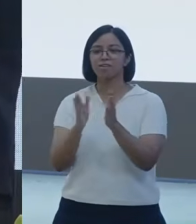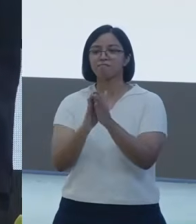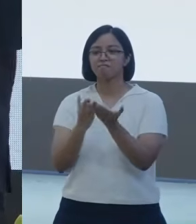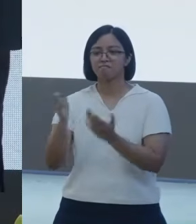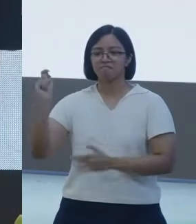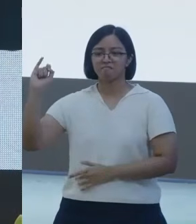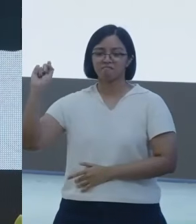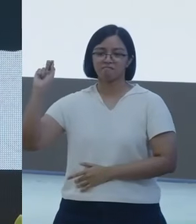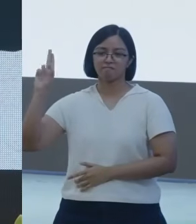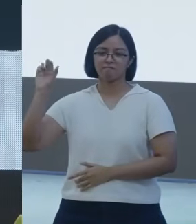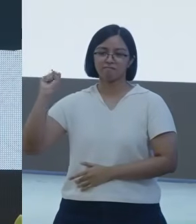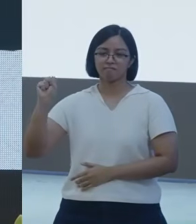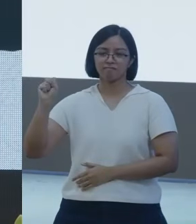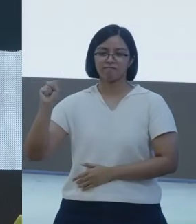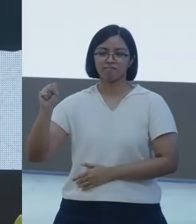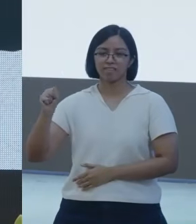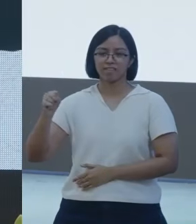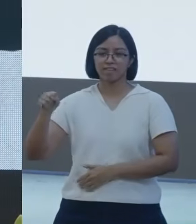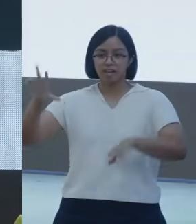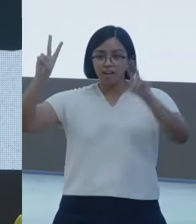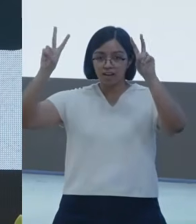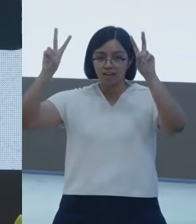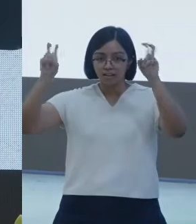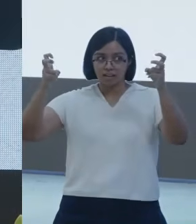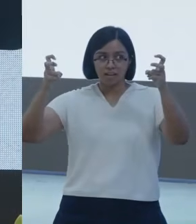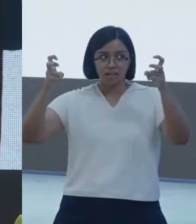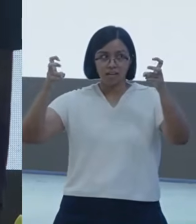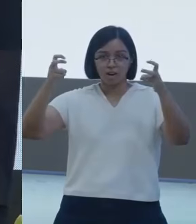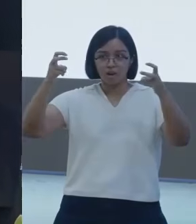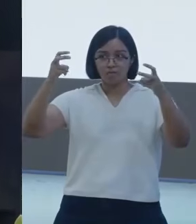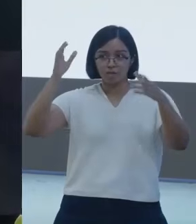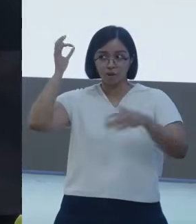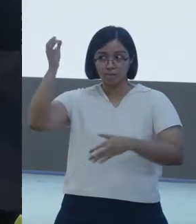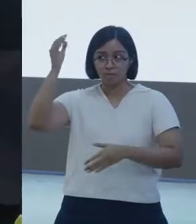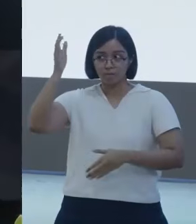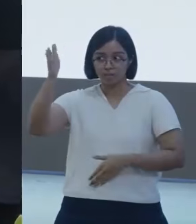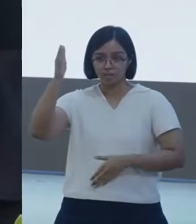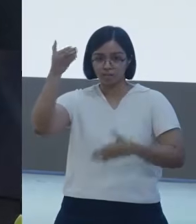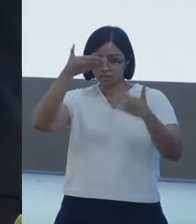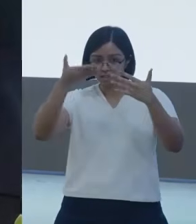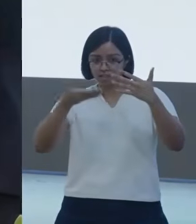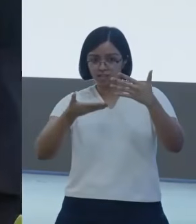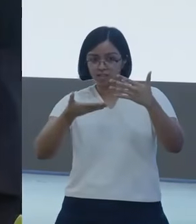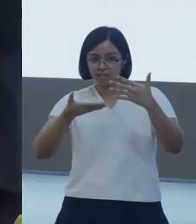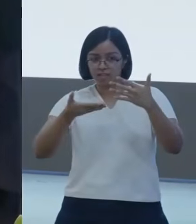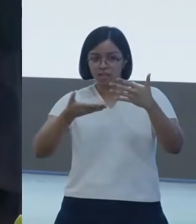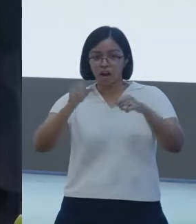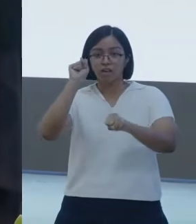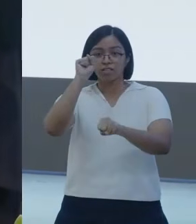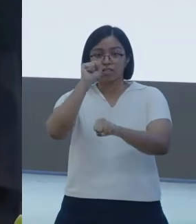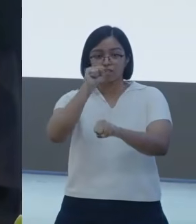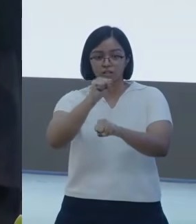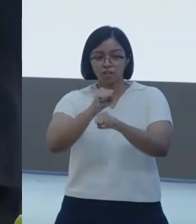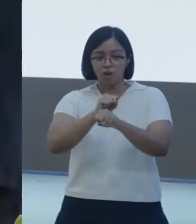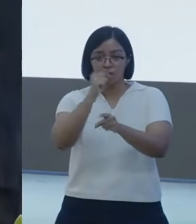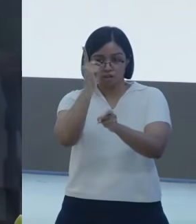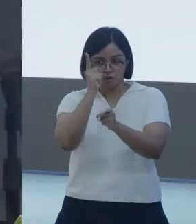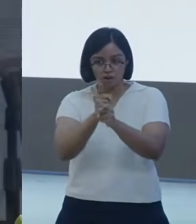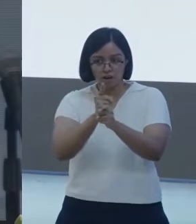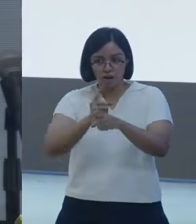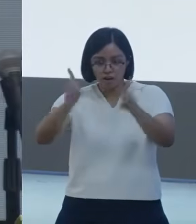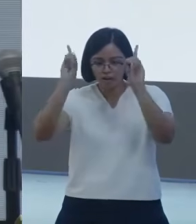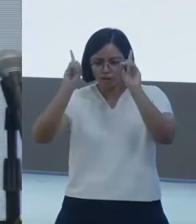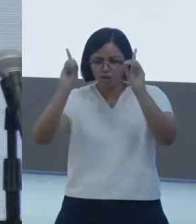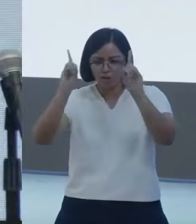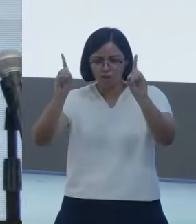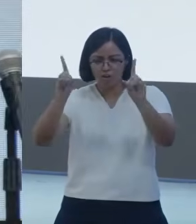ang title ng buong series ay Sound Doctrine, Sound Living. Alam niyo po,